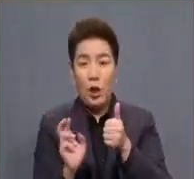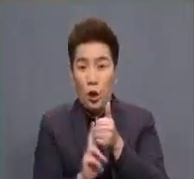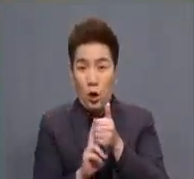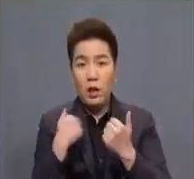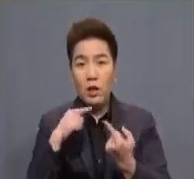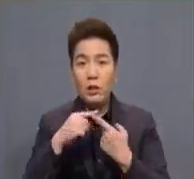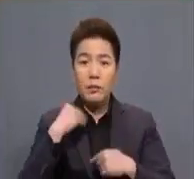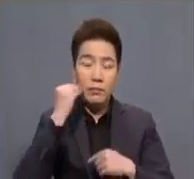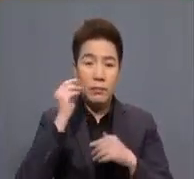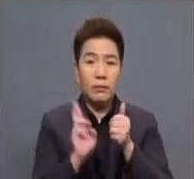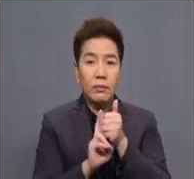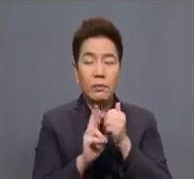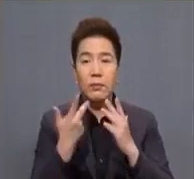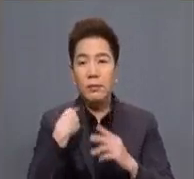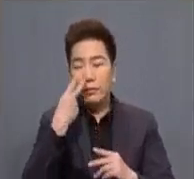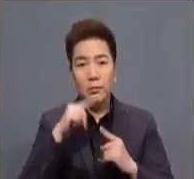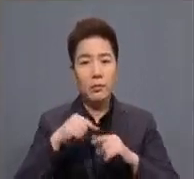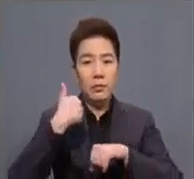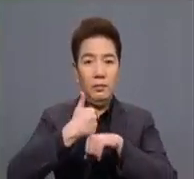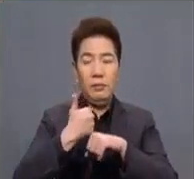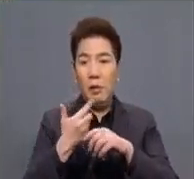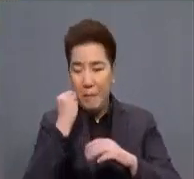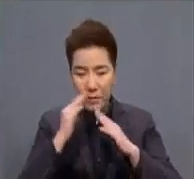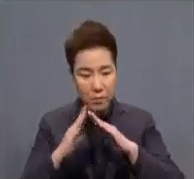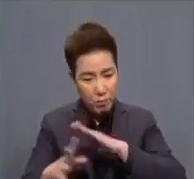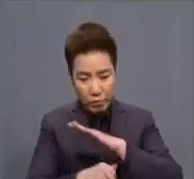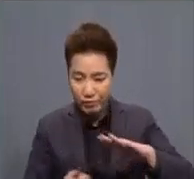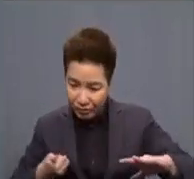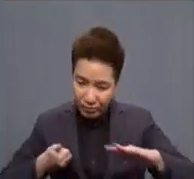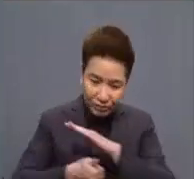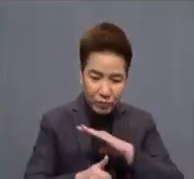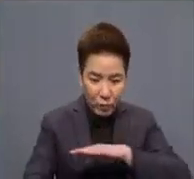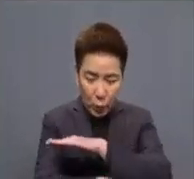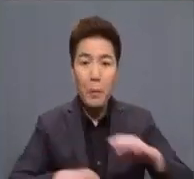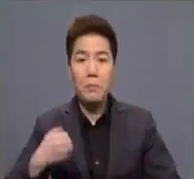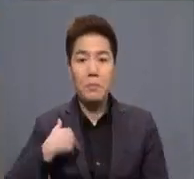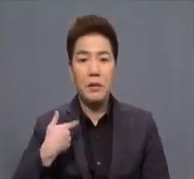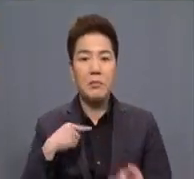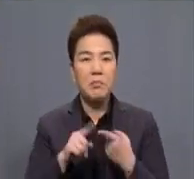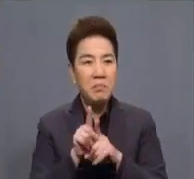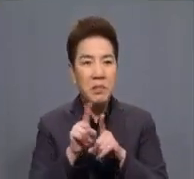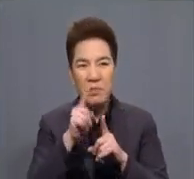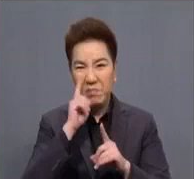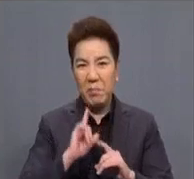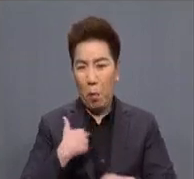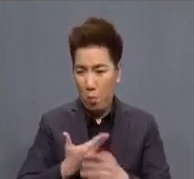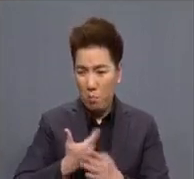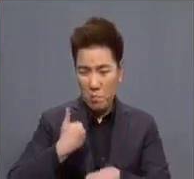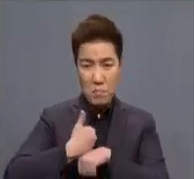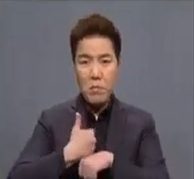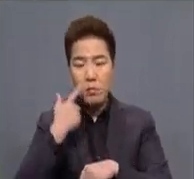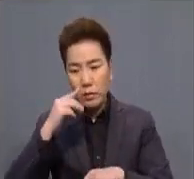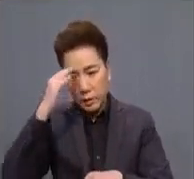นี อันนี้เขาเรียกว่าอะไรนะแย่หนวดเสือนะ โอ้โหล้วงคองูเห่าชัดๆตำรว